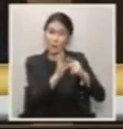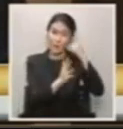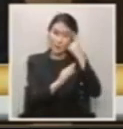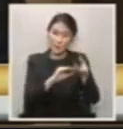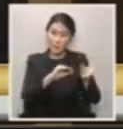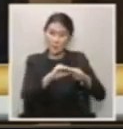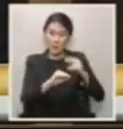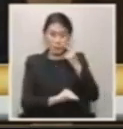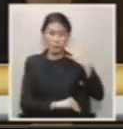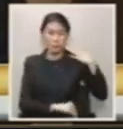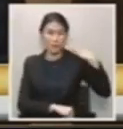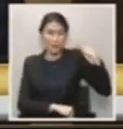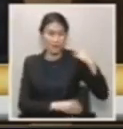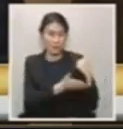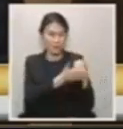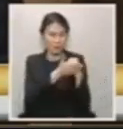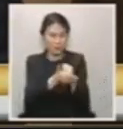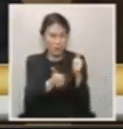อาสาสมัคร